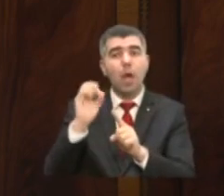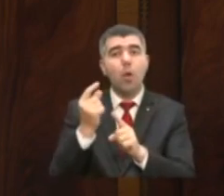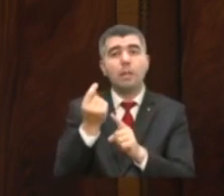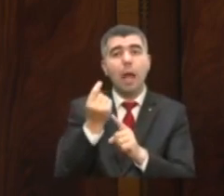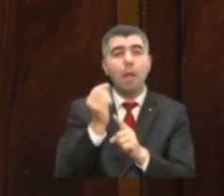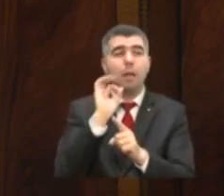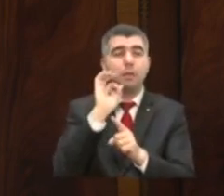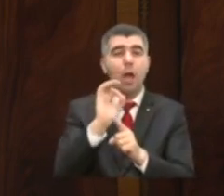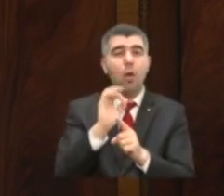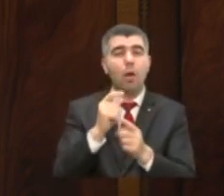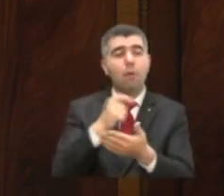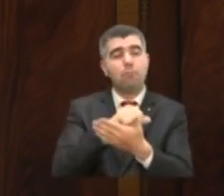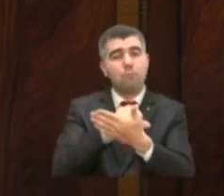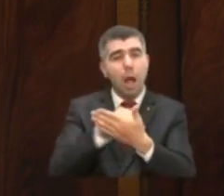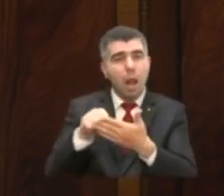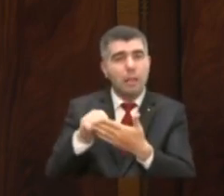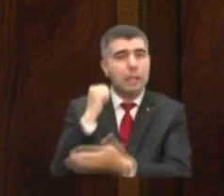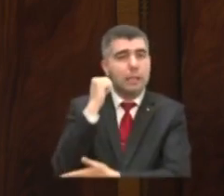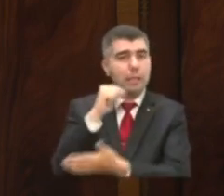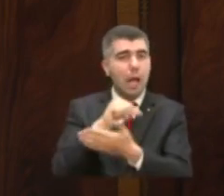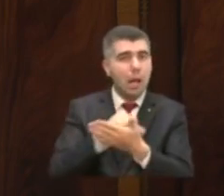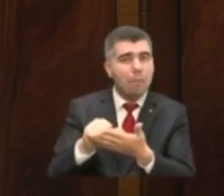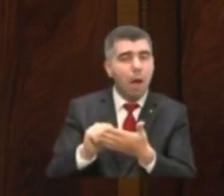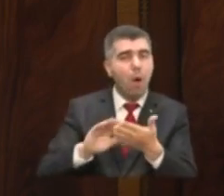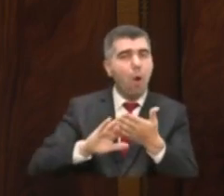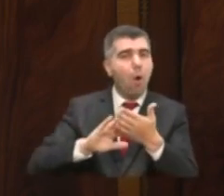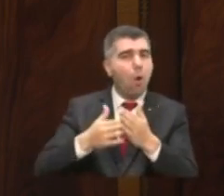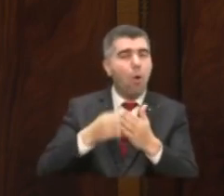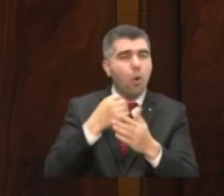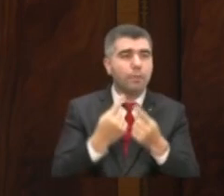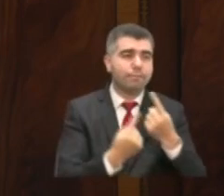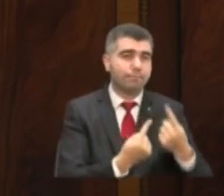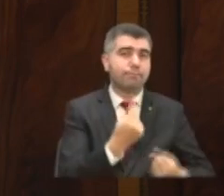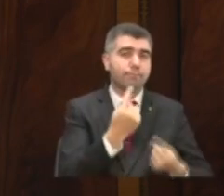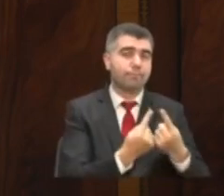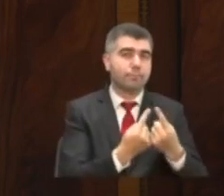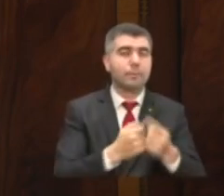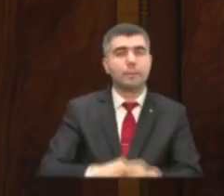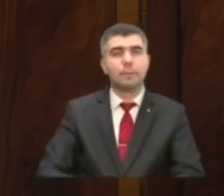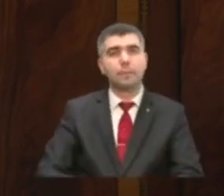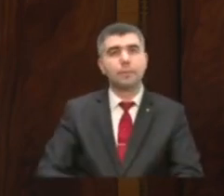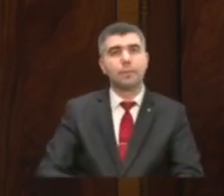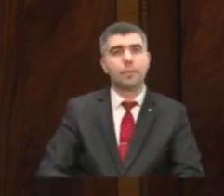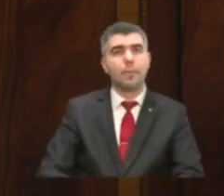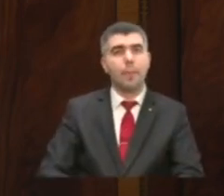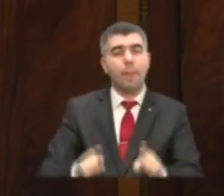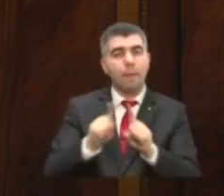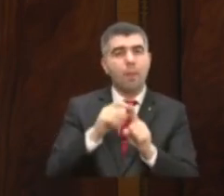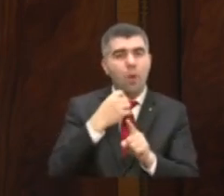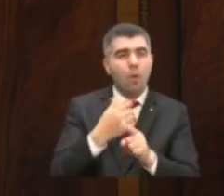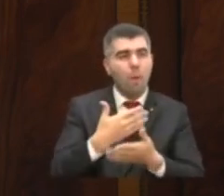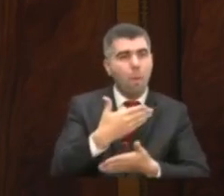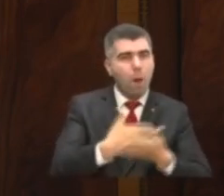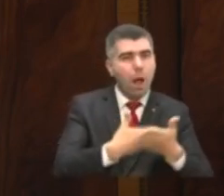يعني يمكن لهم مأدين الضرائب ولا سينيسيس وزيد وزيد وزيد في حالة ما كانت مقاولات متوسطة. الإجراءات المصدرية المعقدة